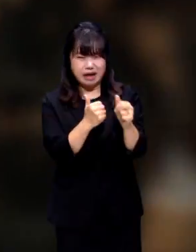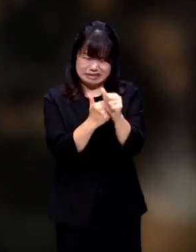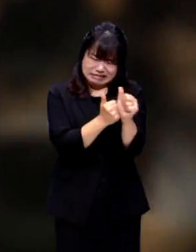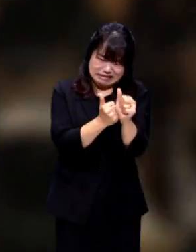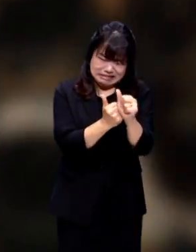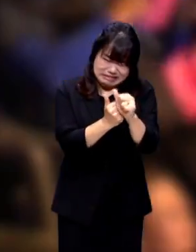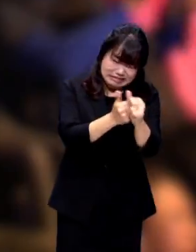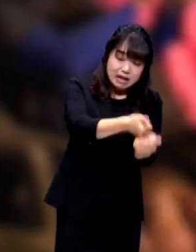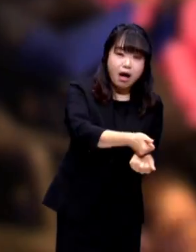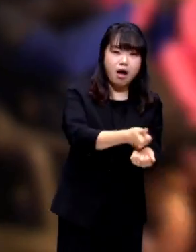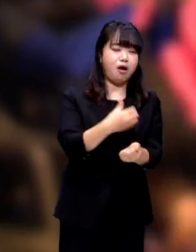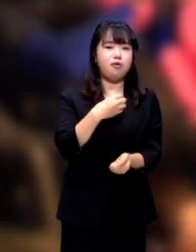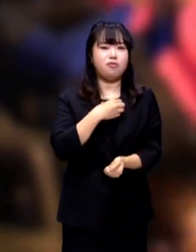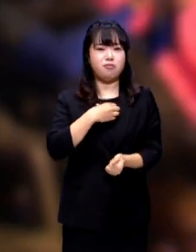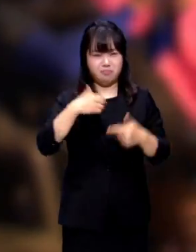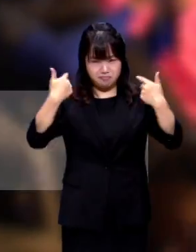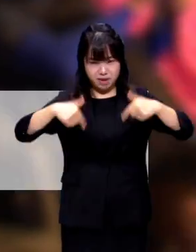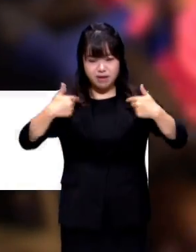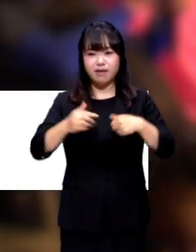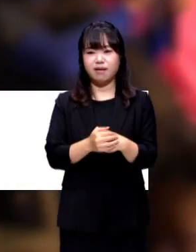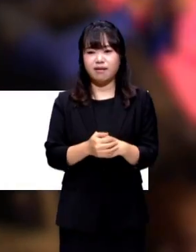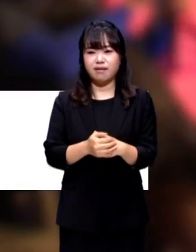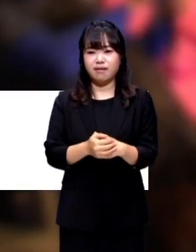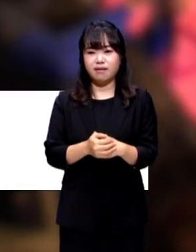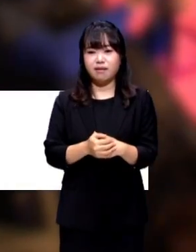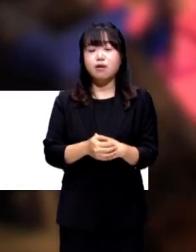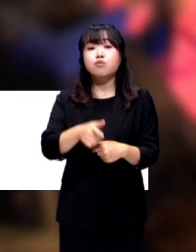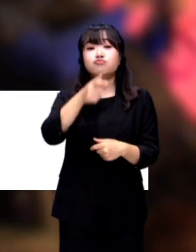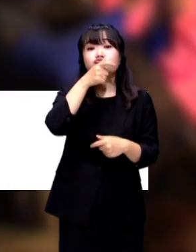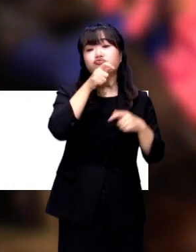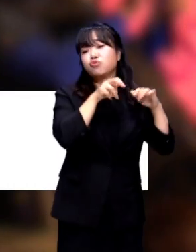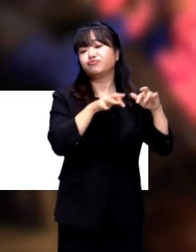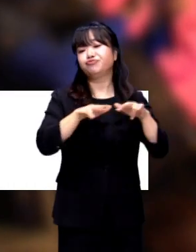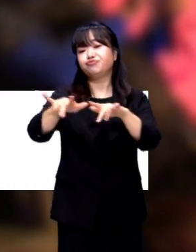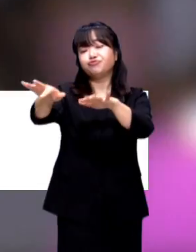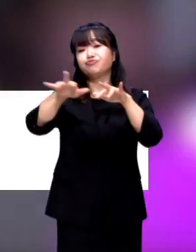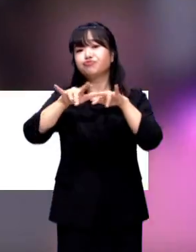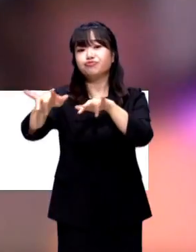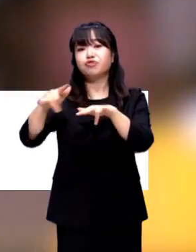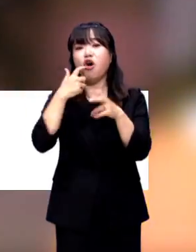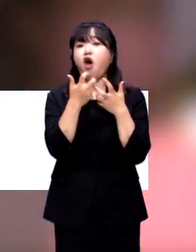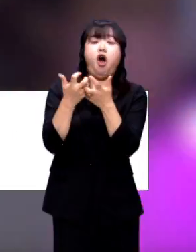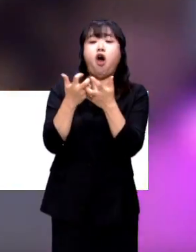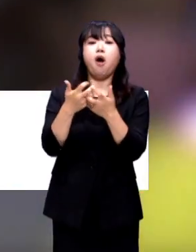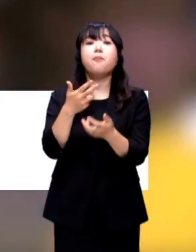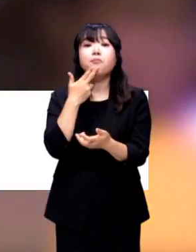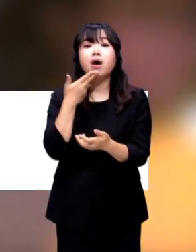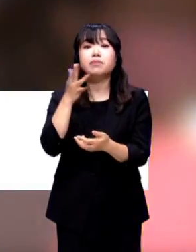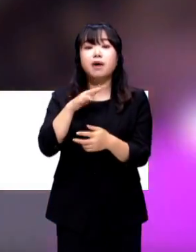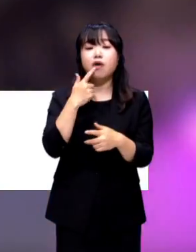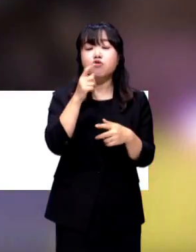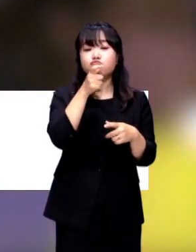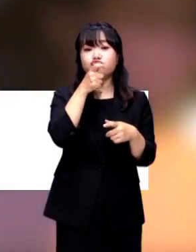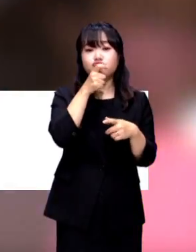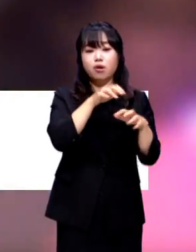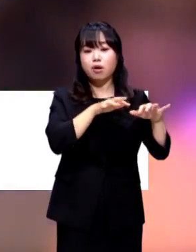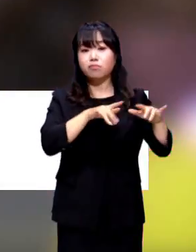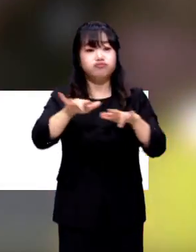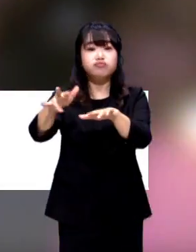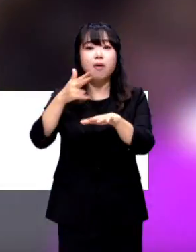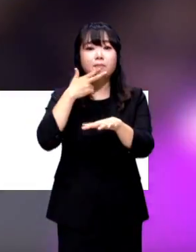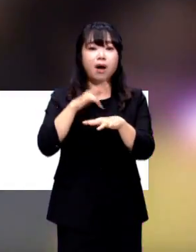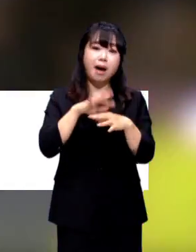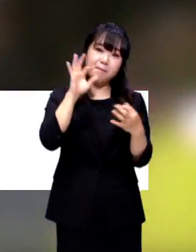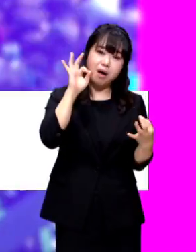있습니다. 흐르는 물은 잘 얼지 않지만 물이 멈추게 되면 금방 얼게 되잖아요.